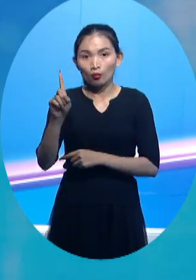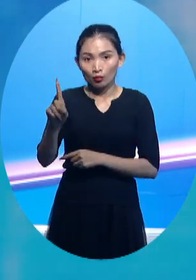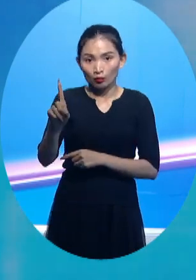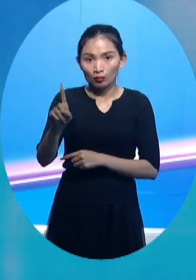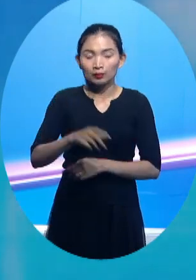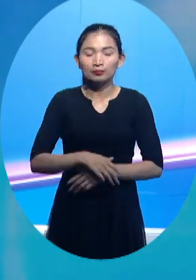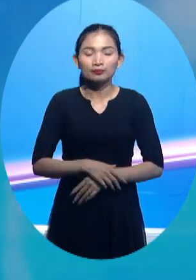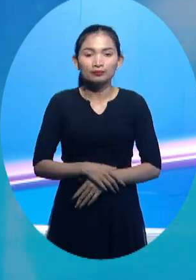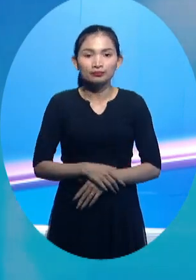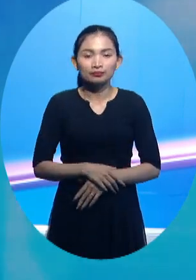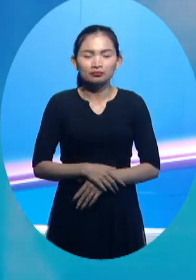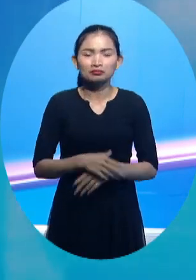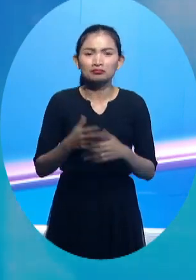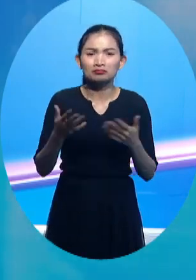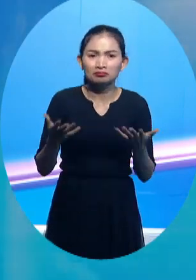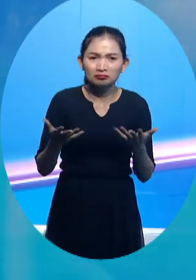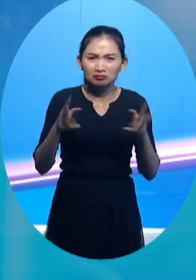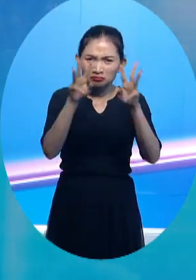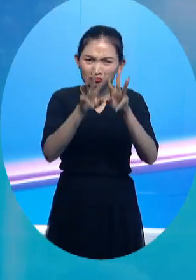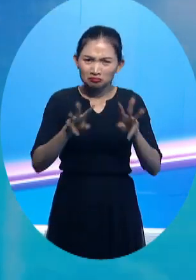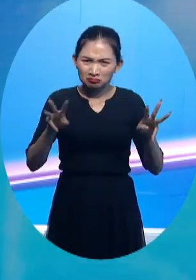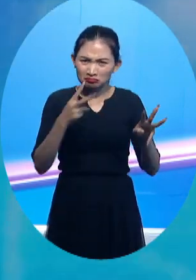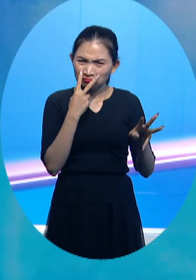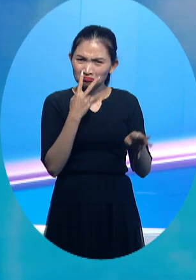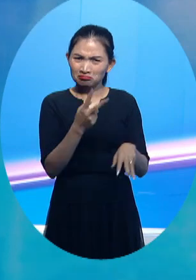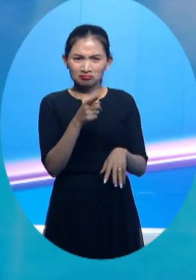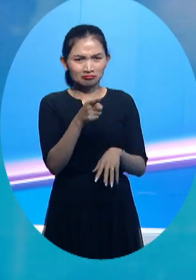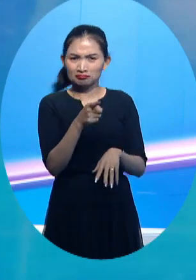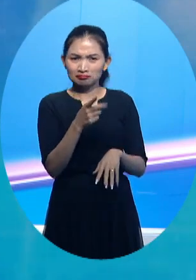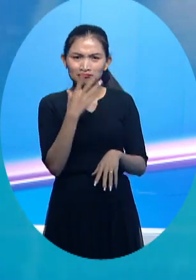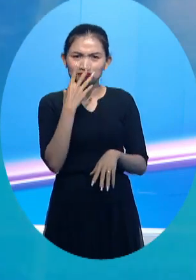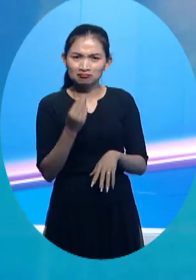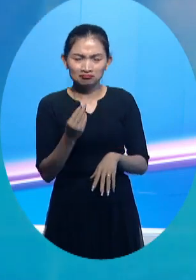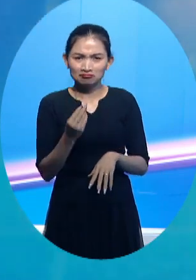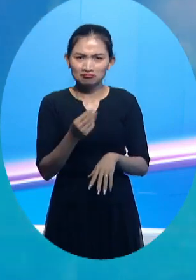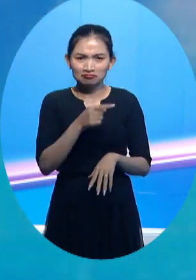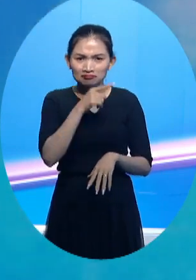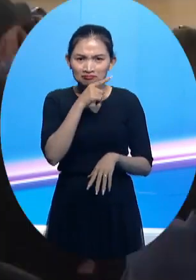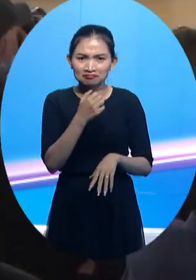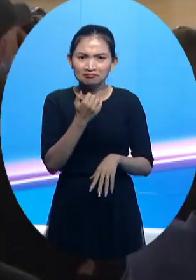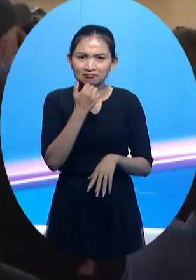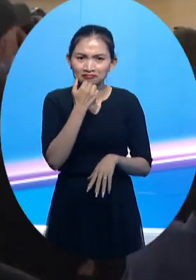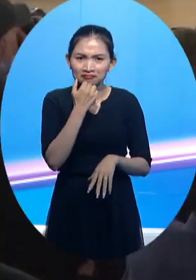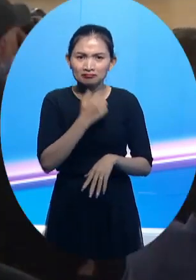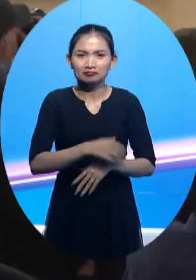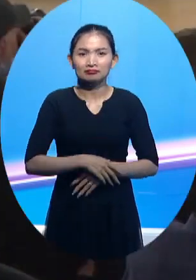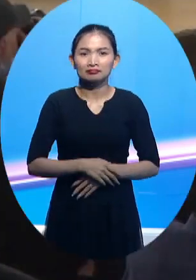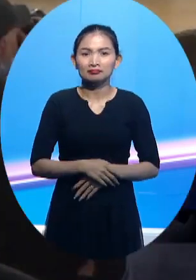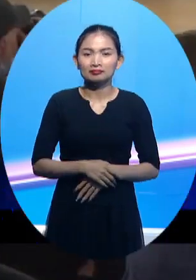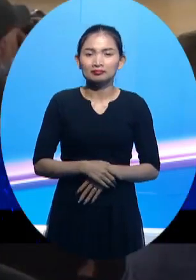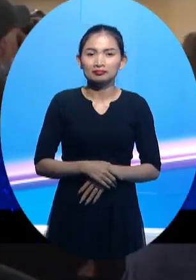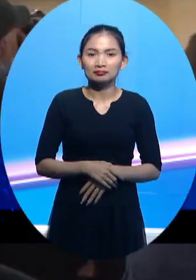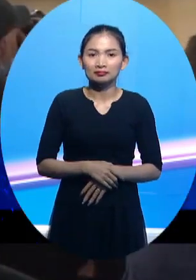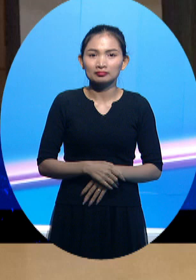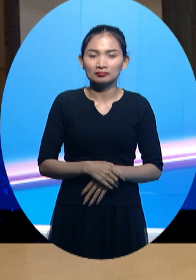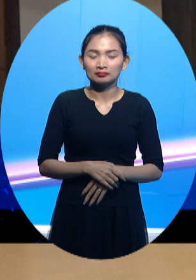ngay sau đó Kiến Hiệp Quốc nhận định cuộc tấn công này của Israel là cực kỳ đáng lo ngại theo